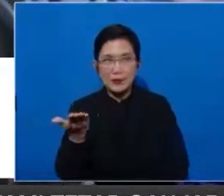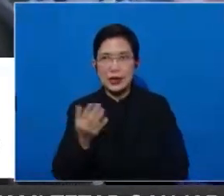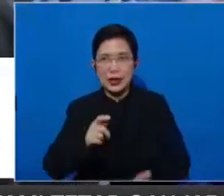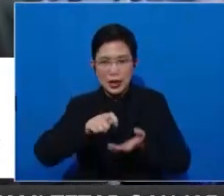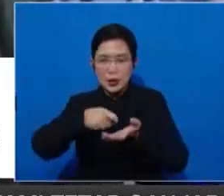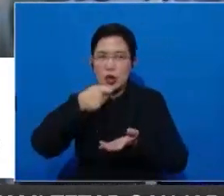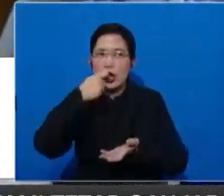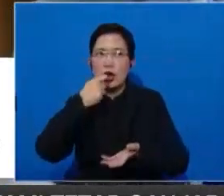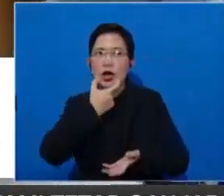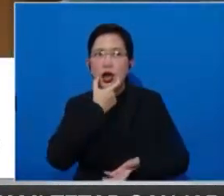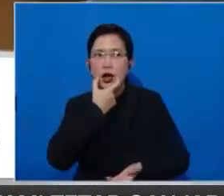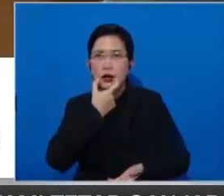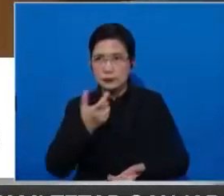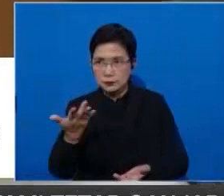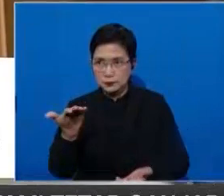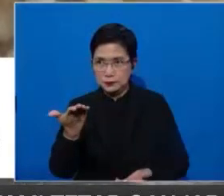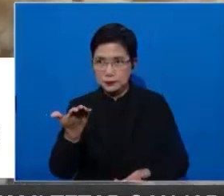Enak nih, kamu nggak berlebihan.